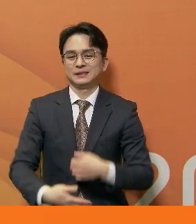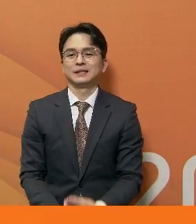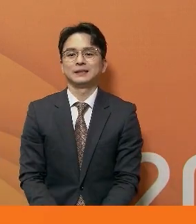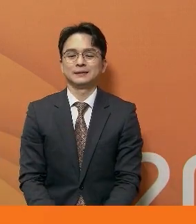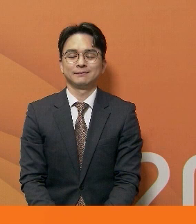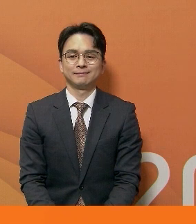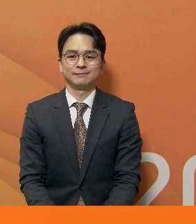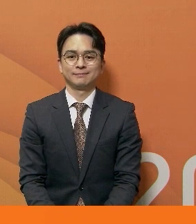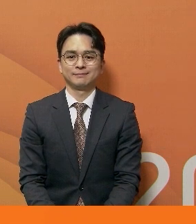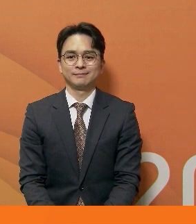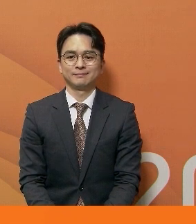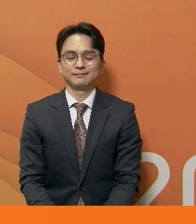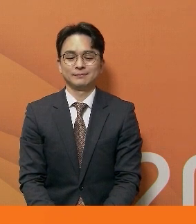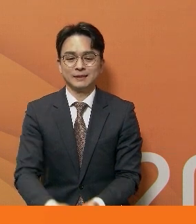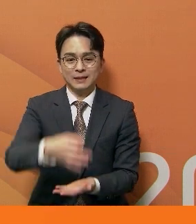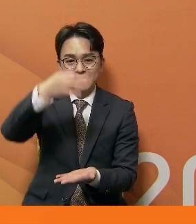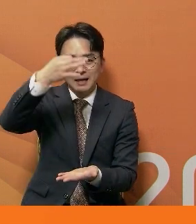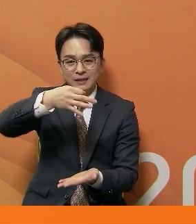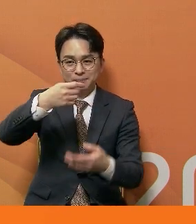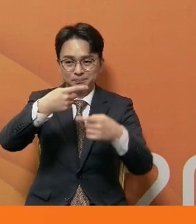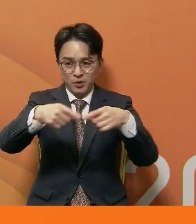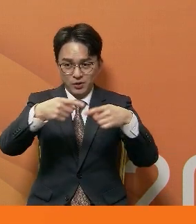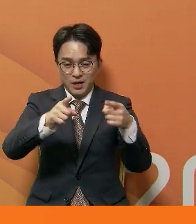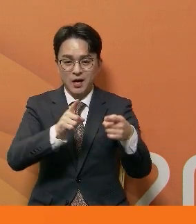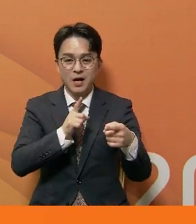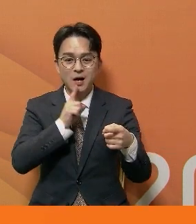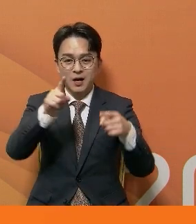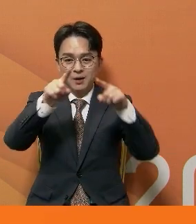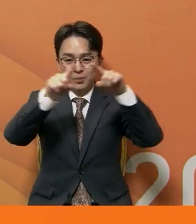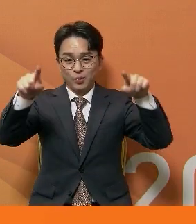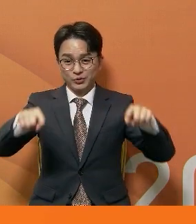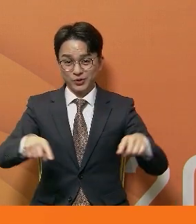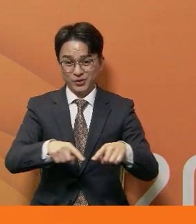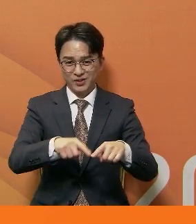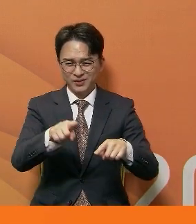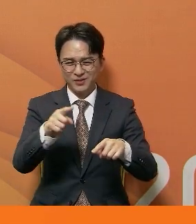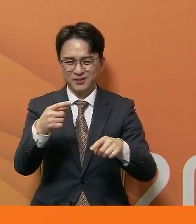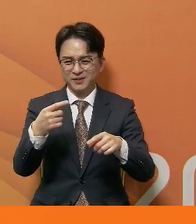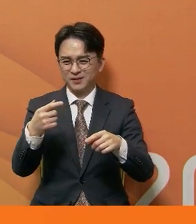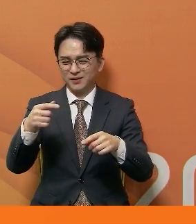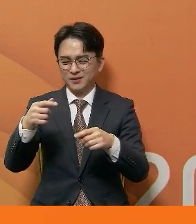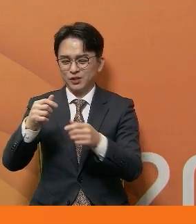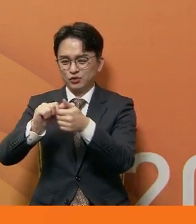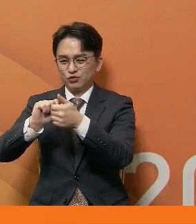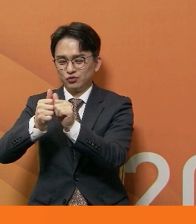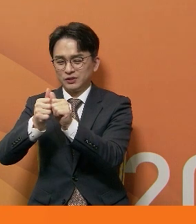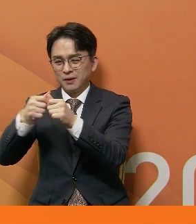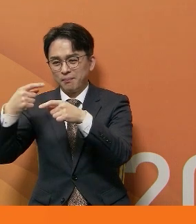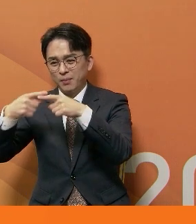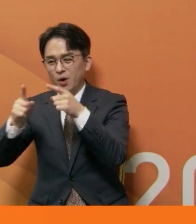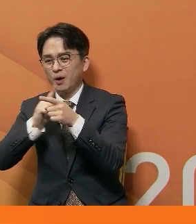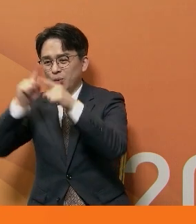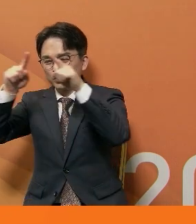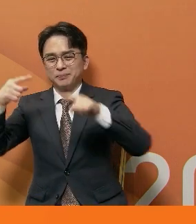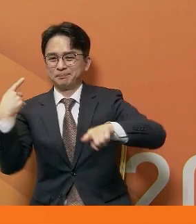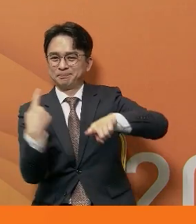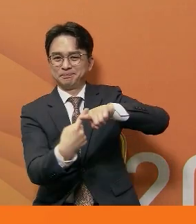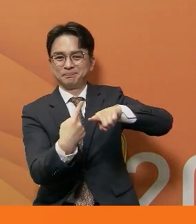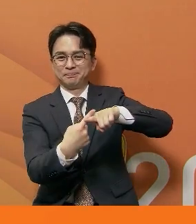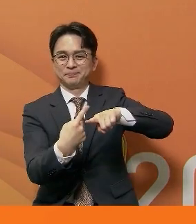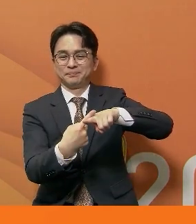있습니다 컨텐츠 가치평가 보고선 아까 말씀드린 대로 주식 그 애널리스트 보고서라고 이해를 해주시면 되는데 가장